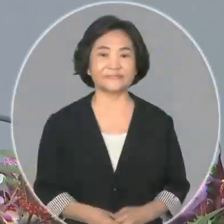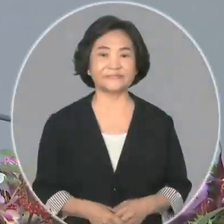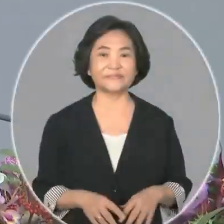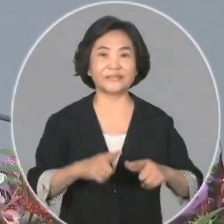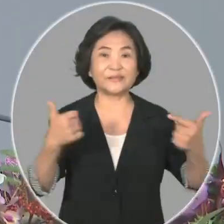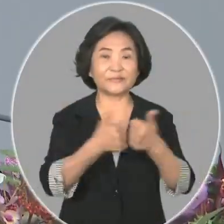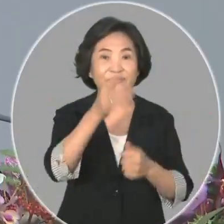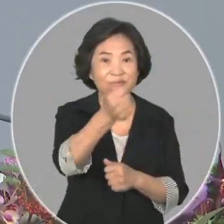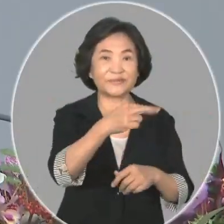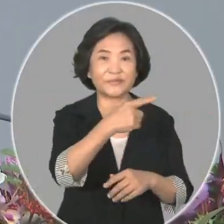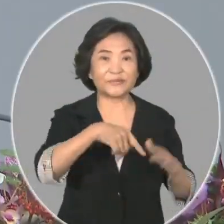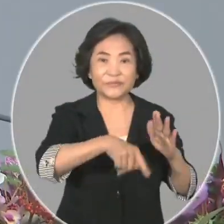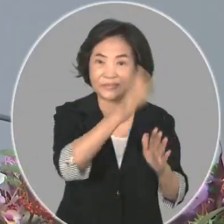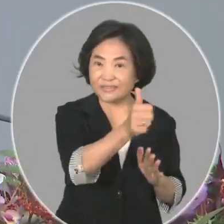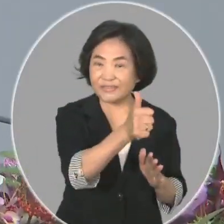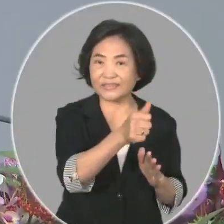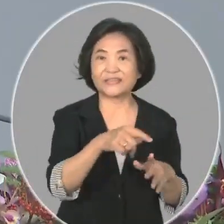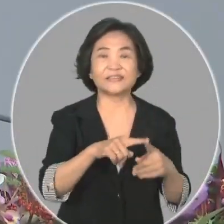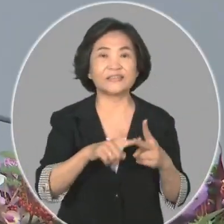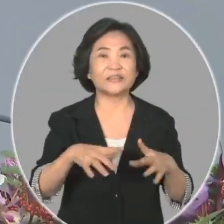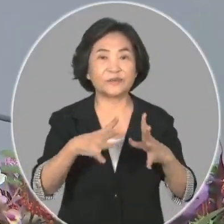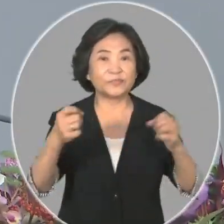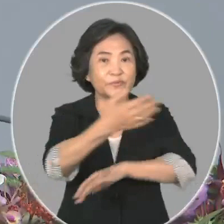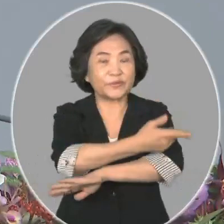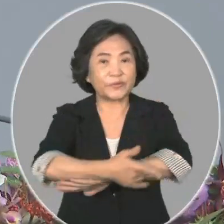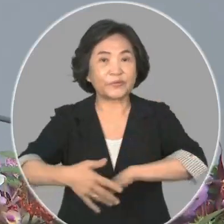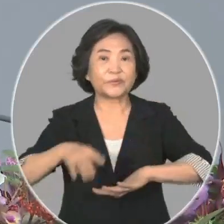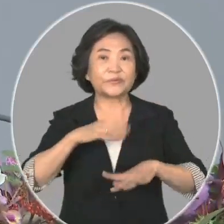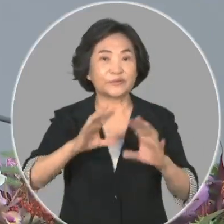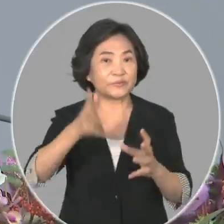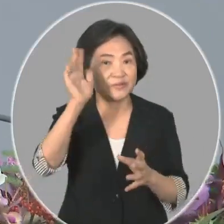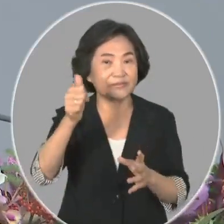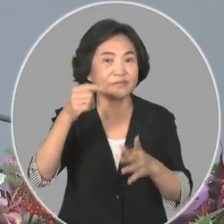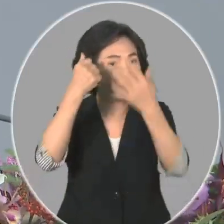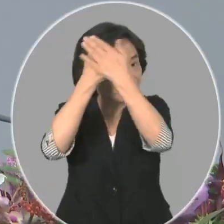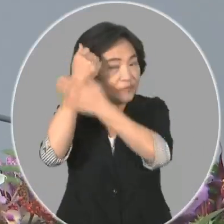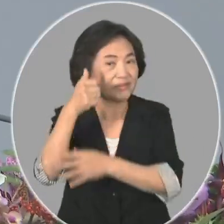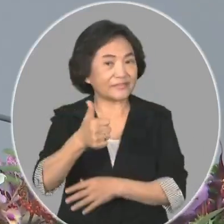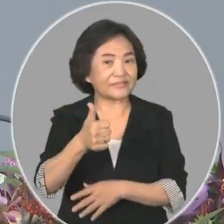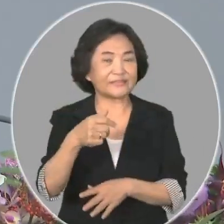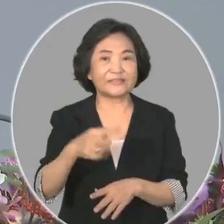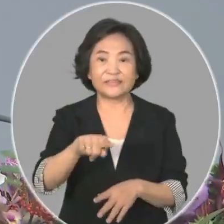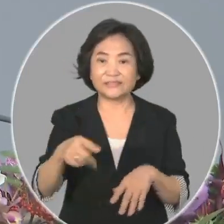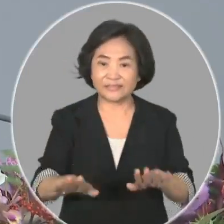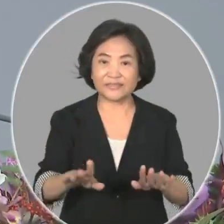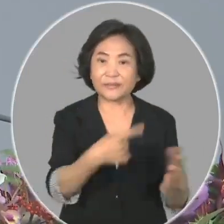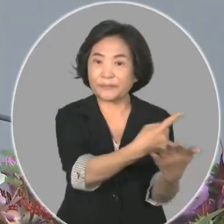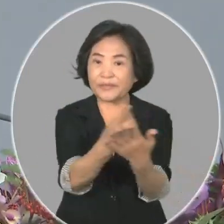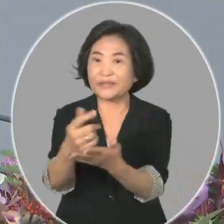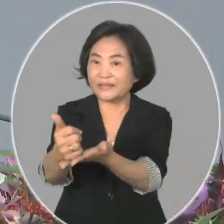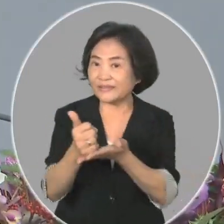会主席尤锡坤院长，国流共和国会树人总统，我们现场的贵